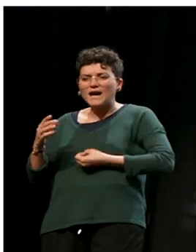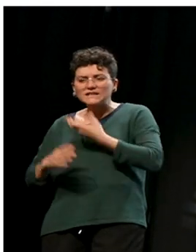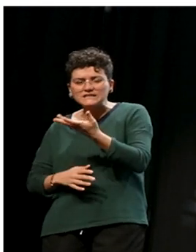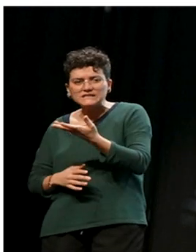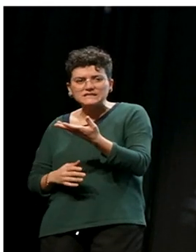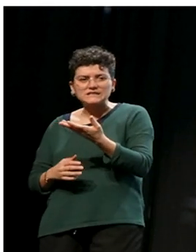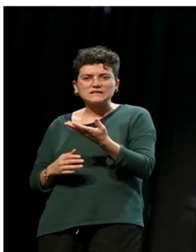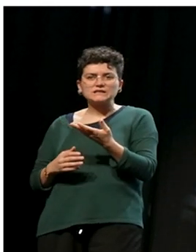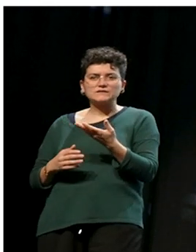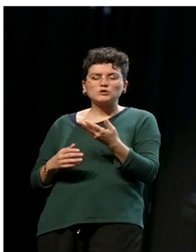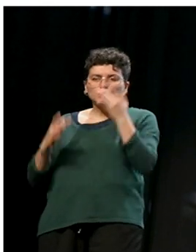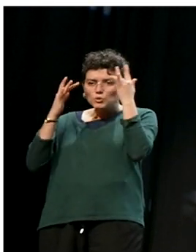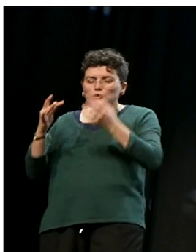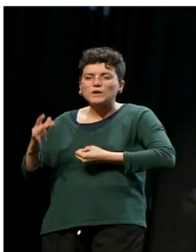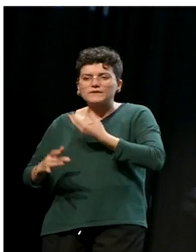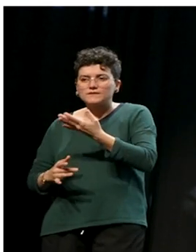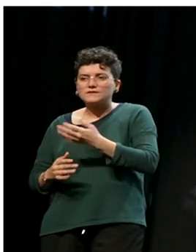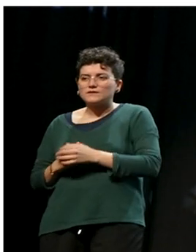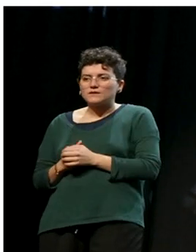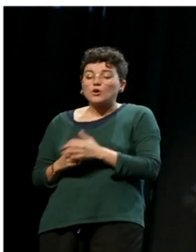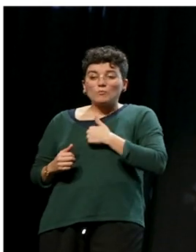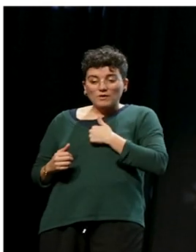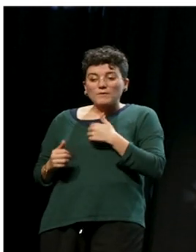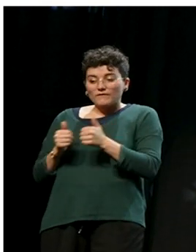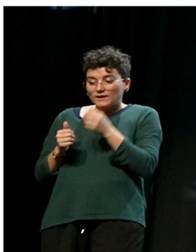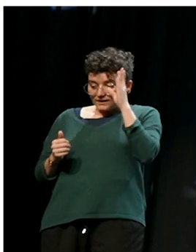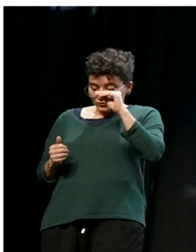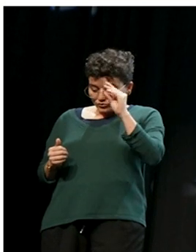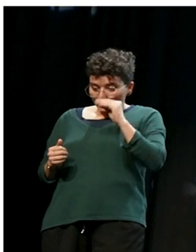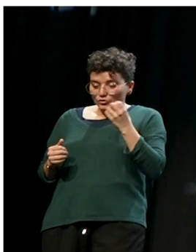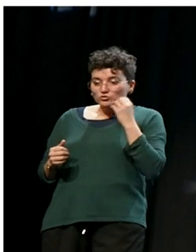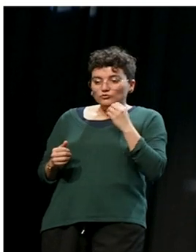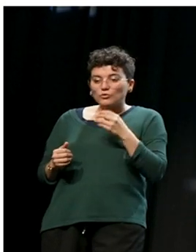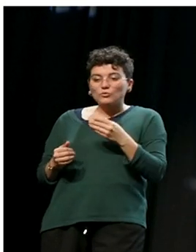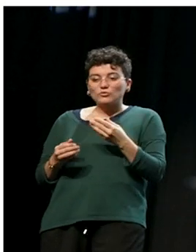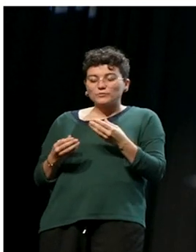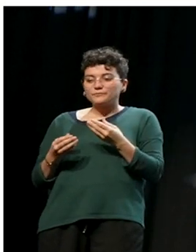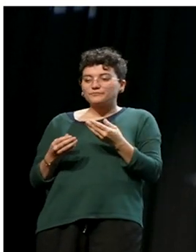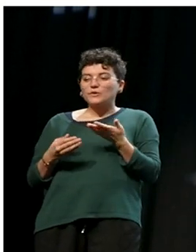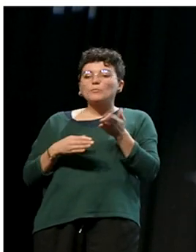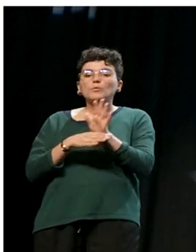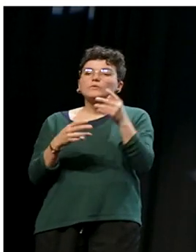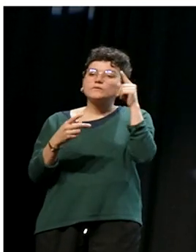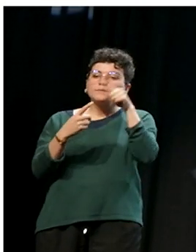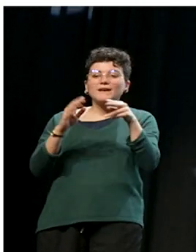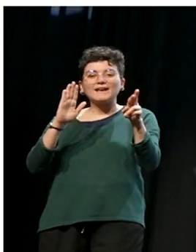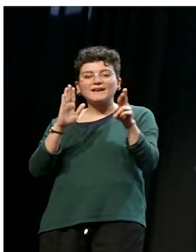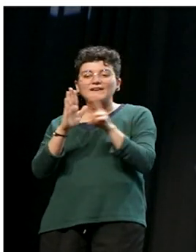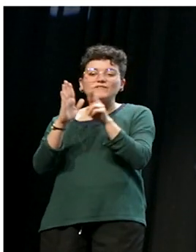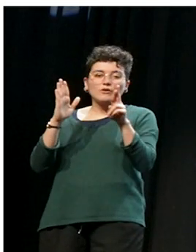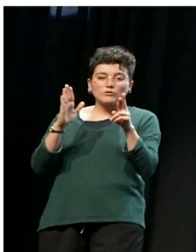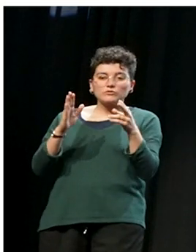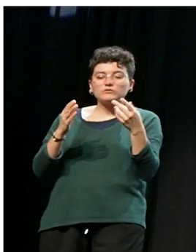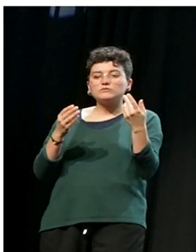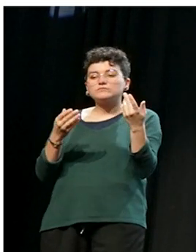culture artistique et d'histoire de l'art vont être très très importants dans ces écoles, puisqu'on va beaucoup travailler avec des références et des références du 16e, 17e siècle. Enfin voilà.